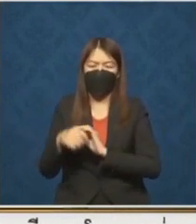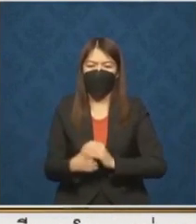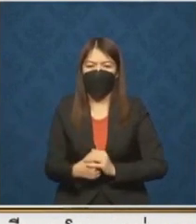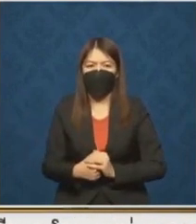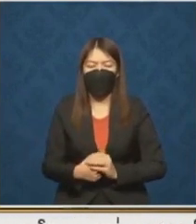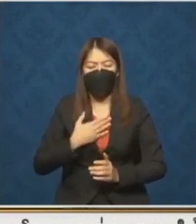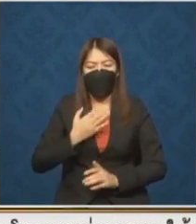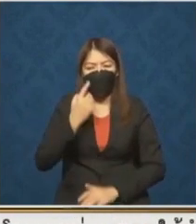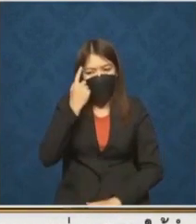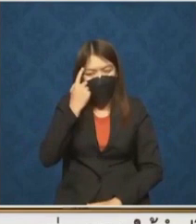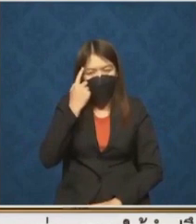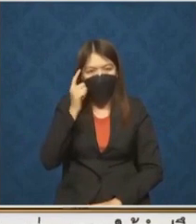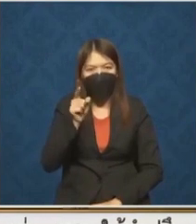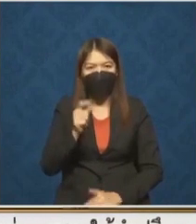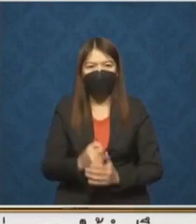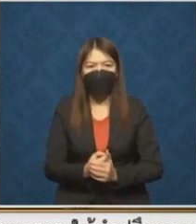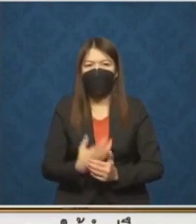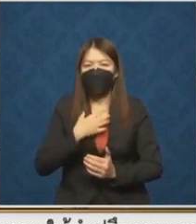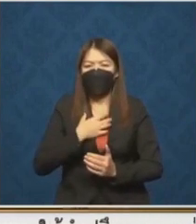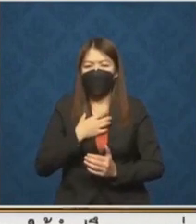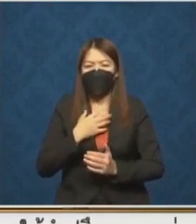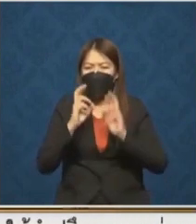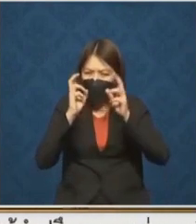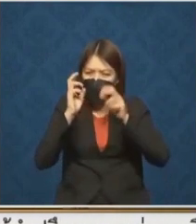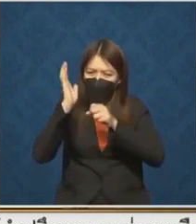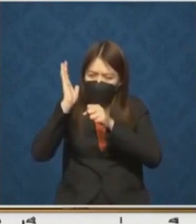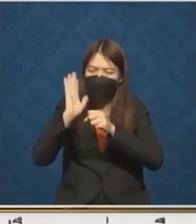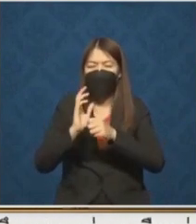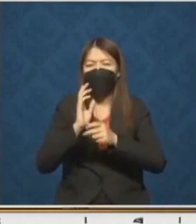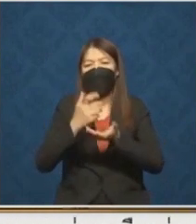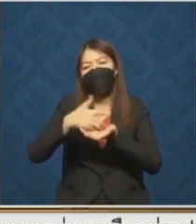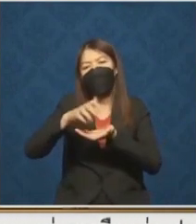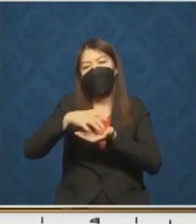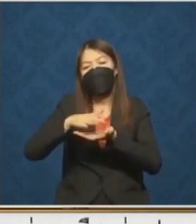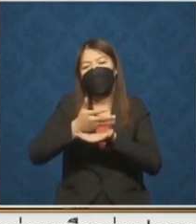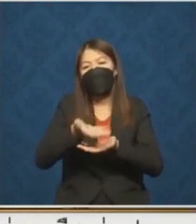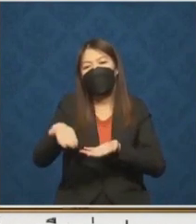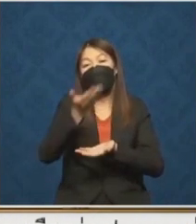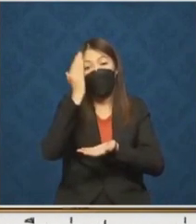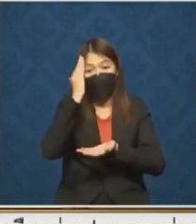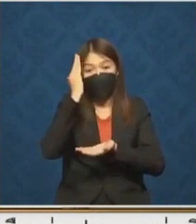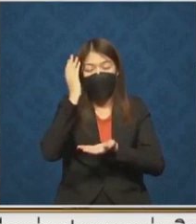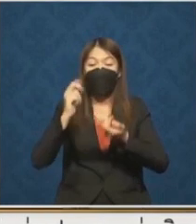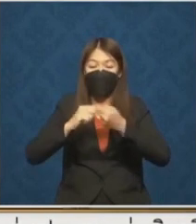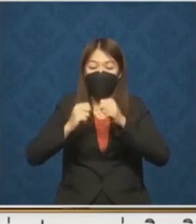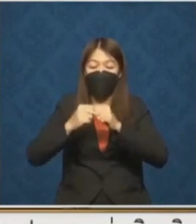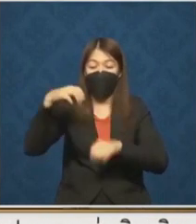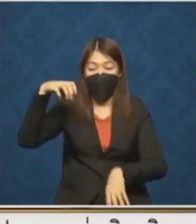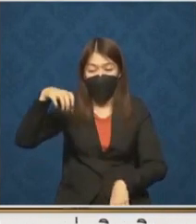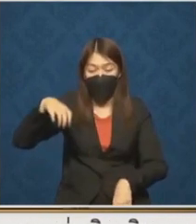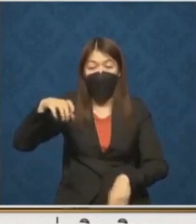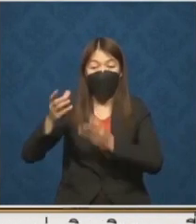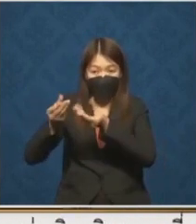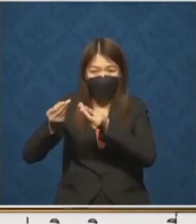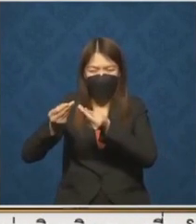ที่ผมเห็นว่าผมจร ๆ จะไม่อภิปลายตนี้จะเลาใหฟังว่าปัญหาของกมที่ดินปัหาของท